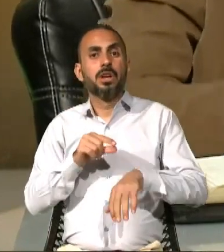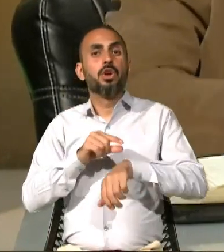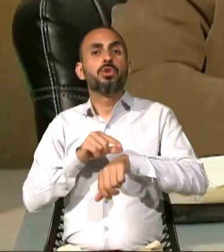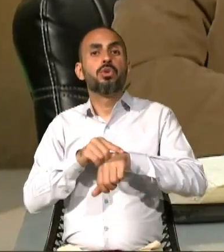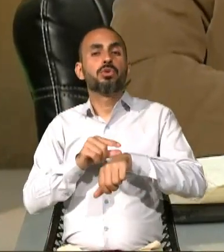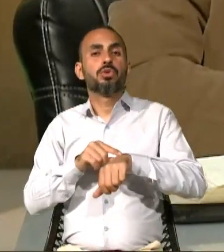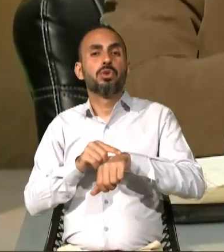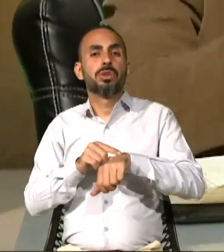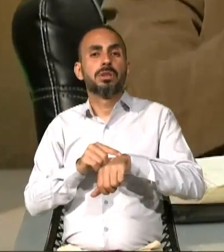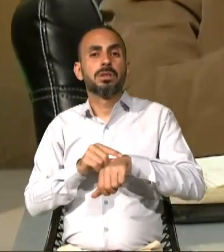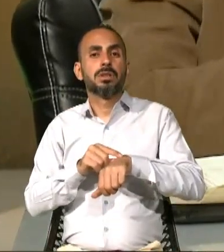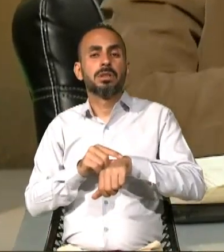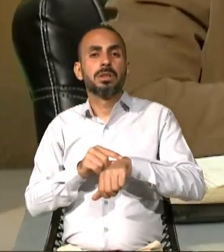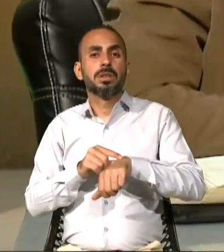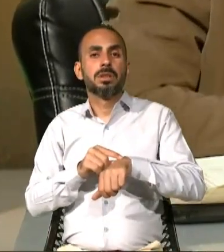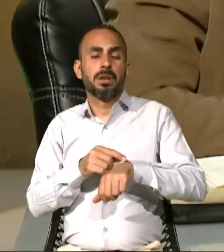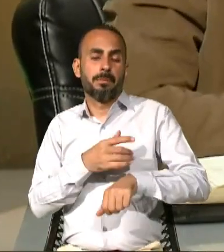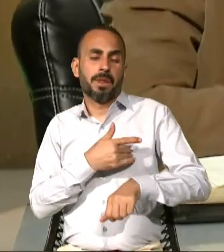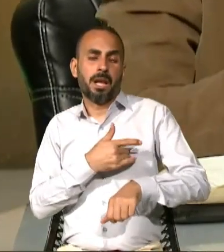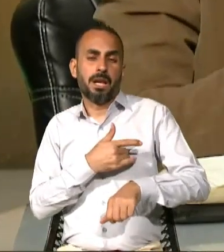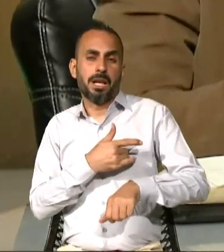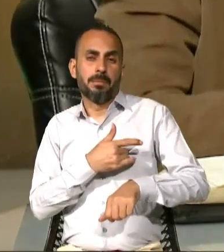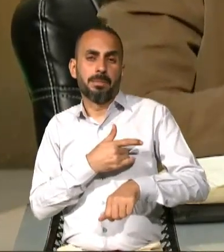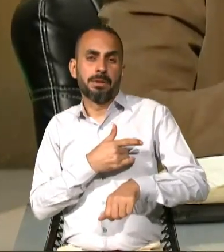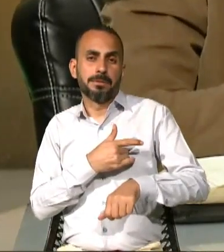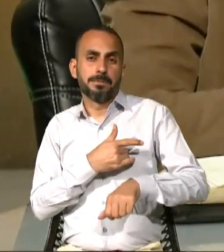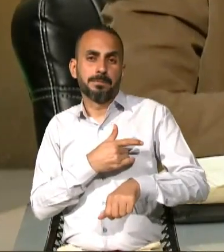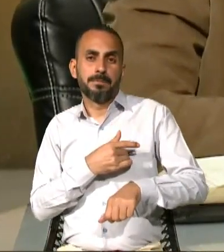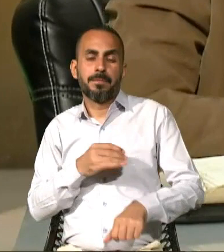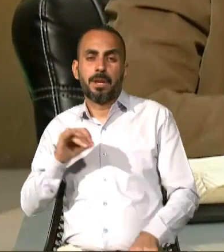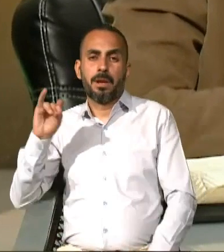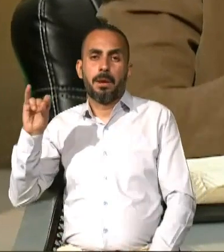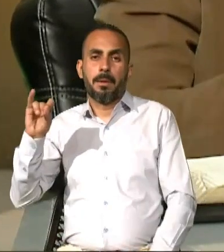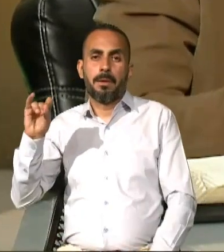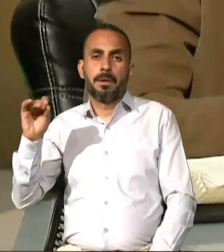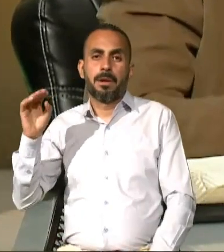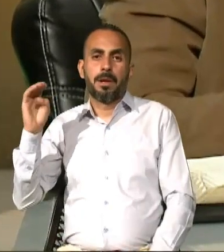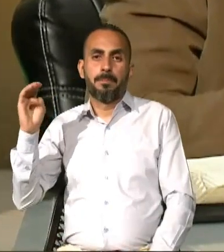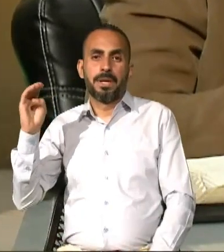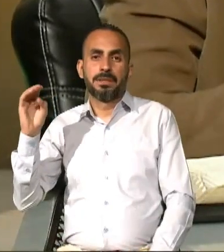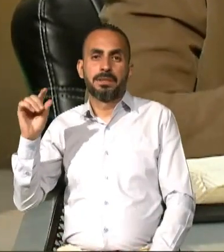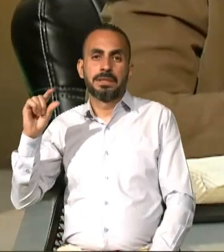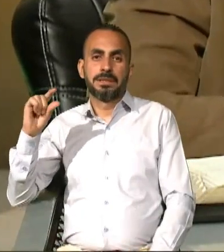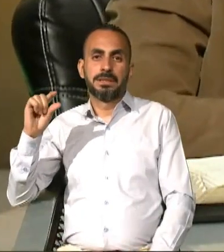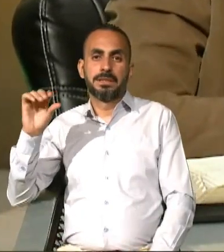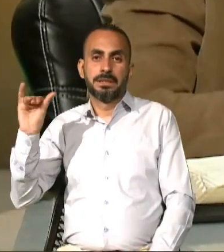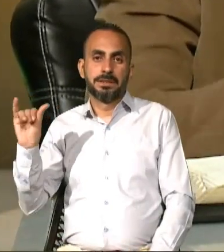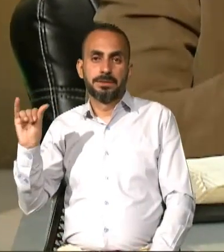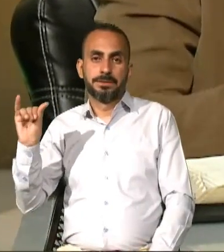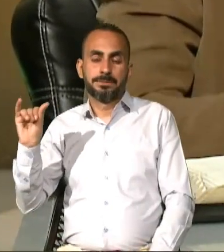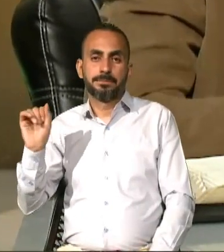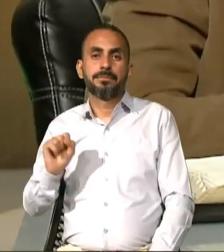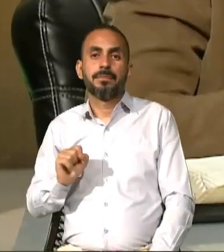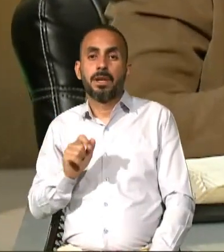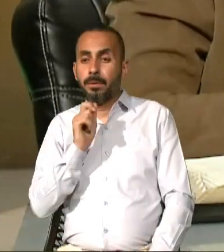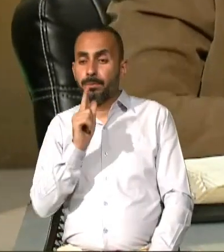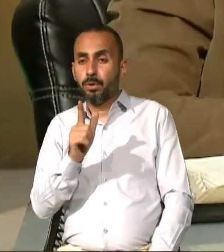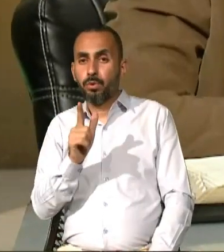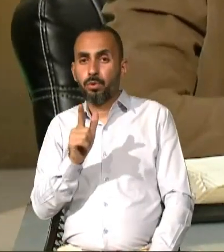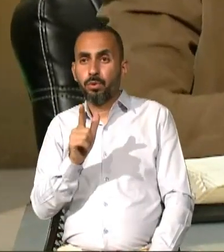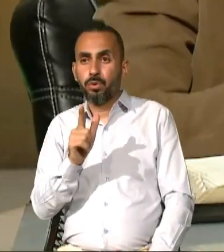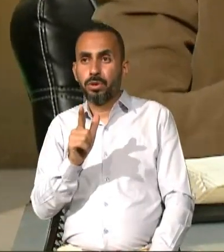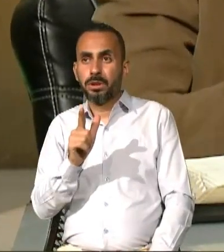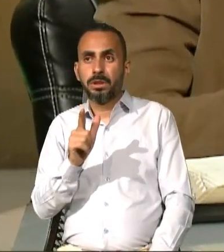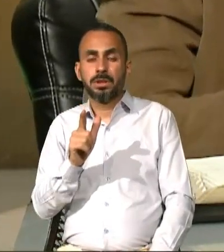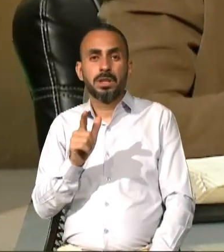بيقولها إنه سقطت أنظمة العالم، سقط اعتماد الناس على المال، سقط اعتماد الناس على السياسة، سقط اعتماد الناس على